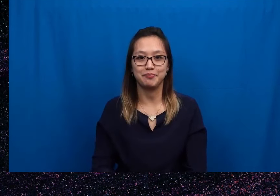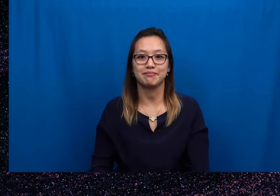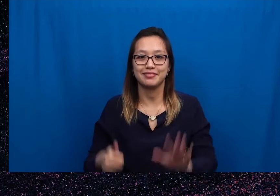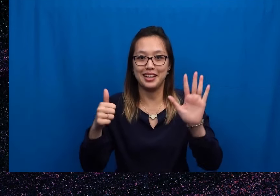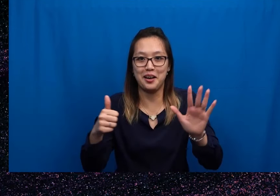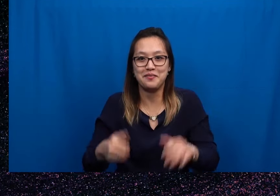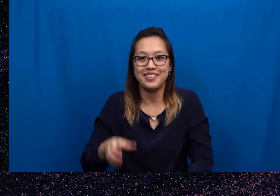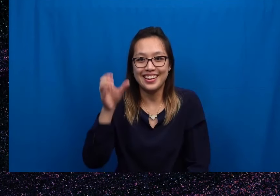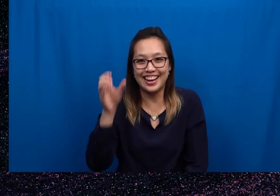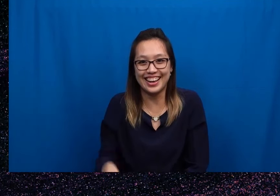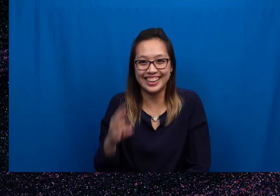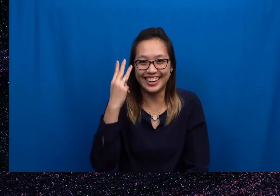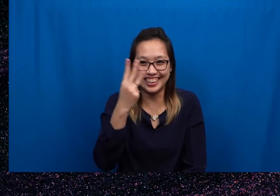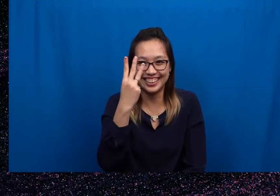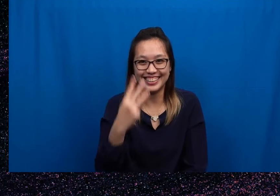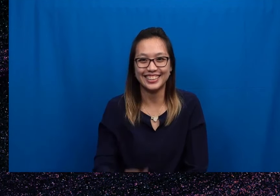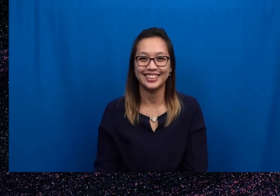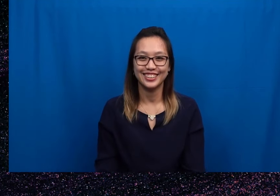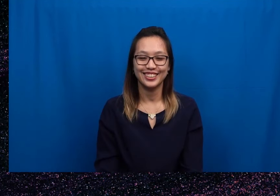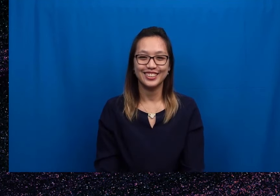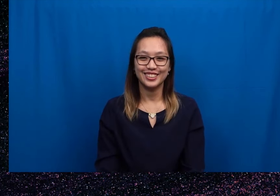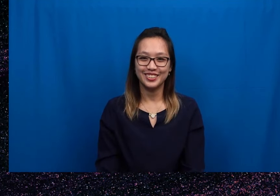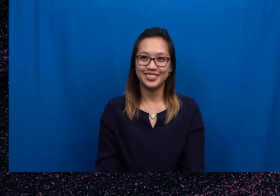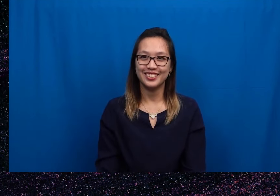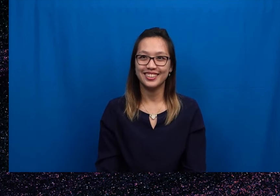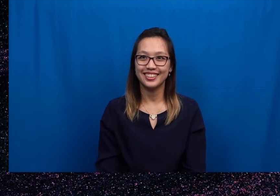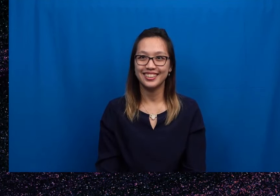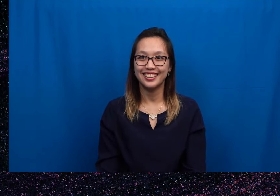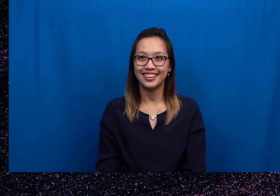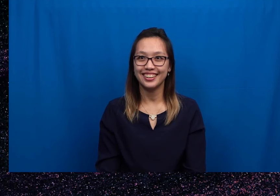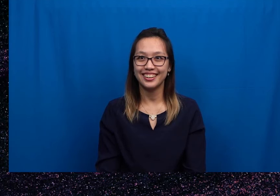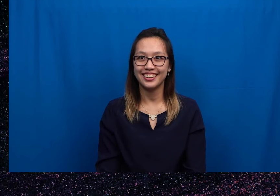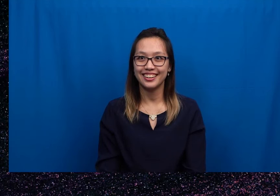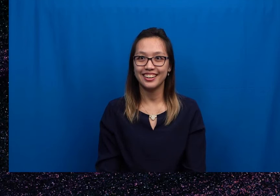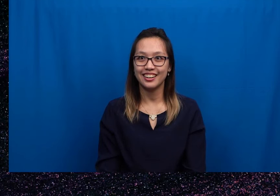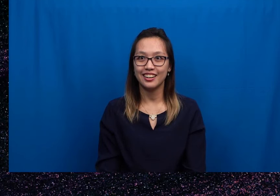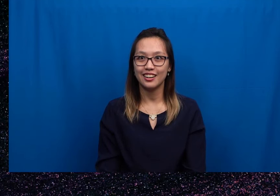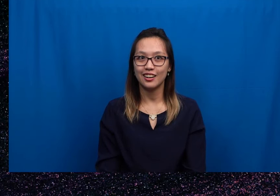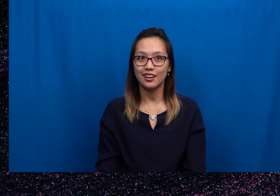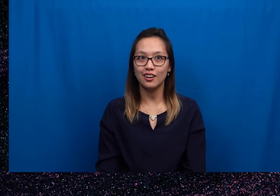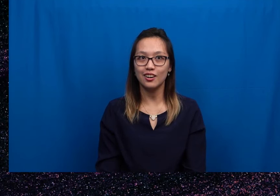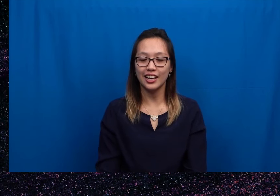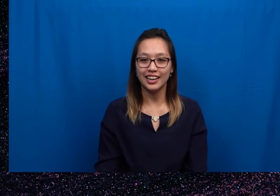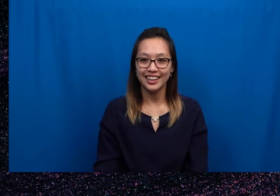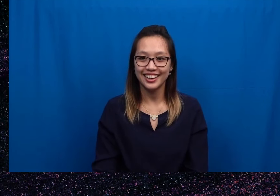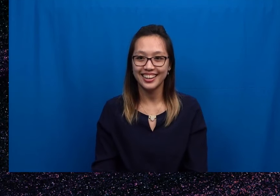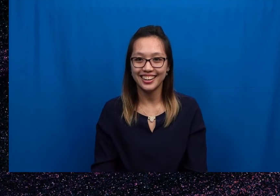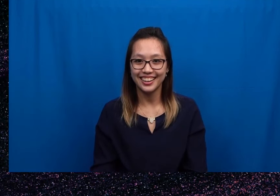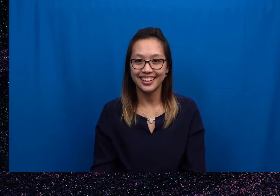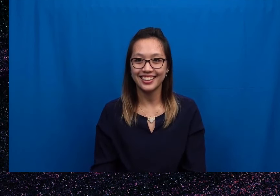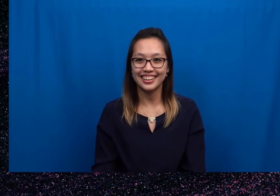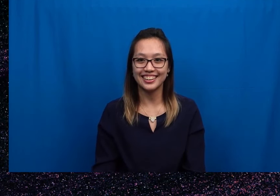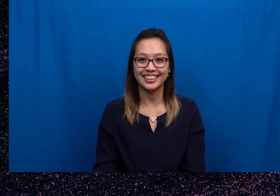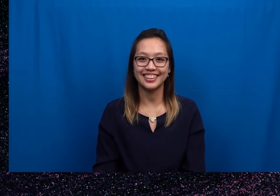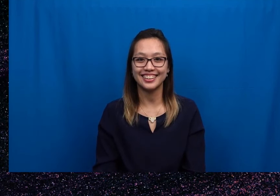bahwa dia pasti muncul seperti fajar dan mendatangi kita seperti hujan pada akhir